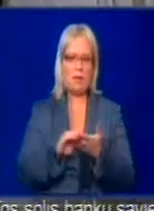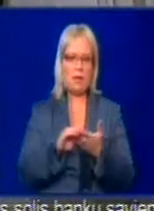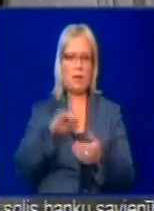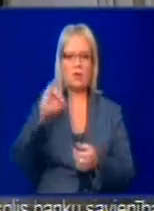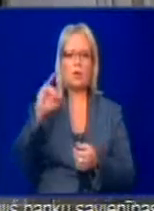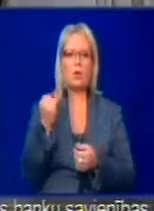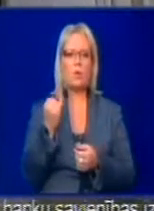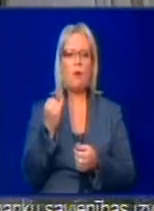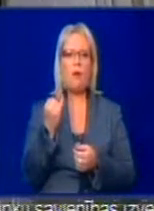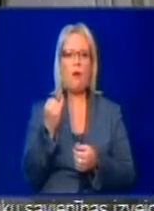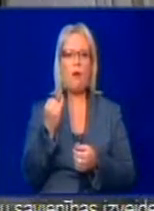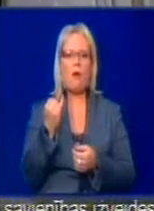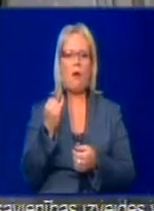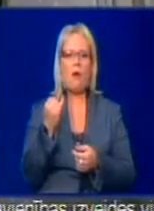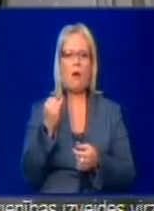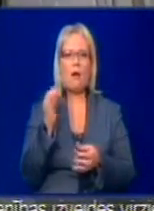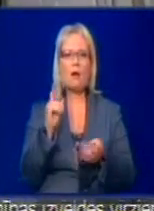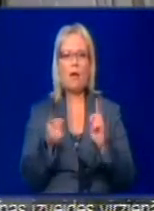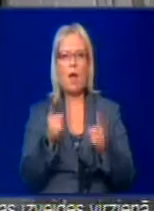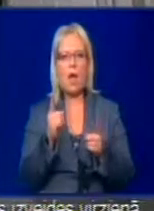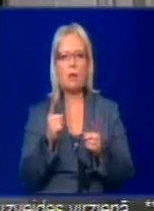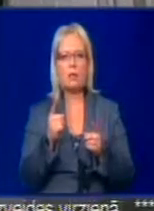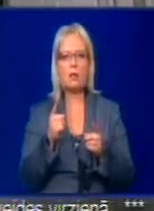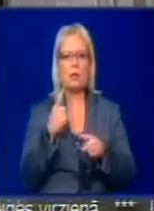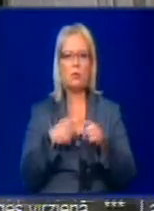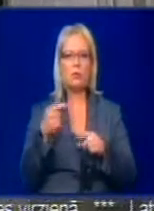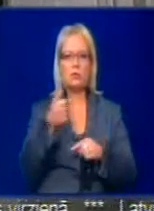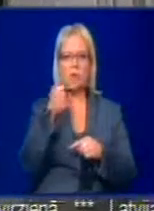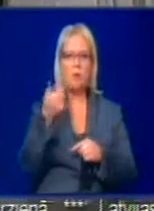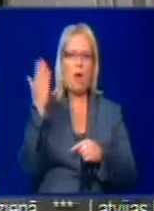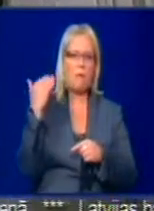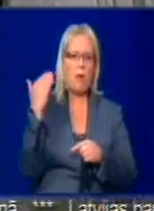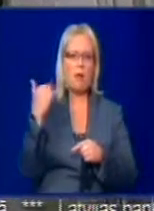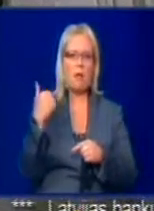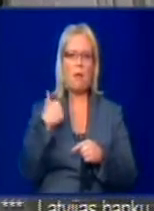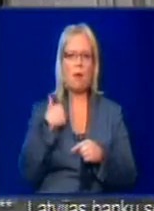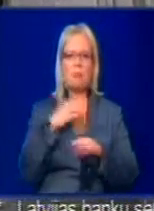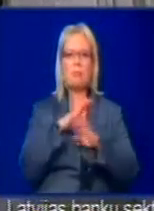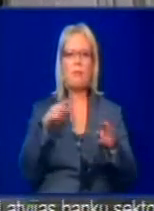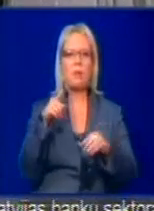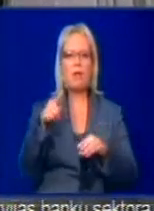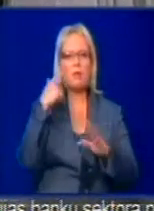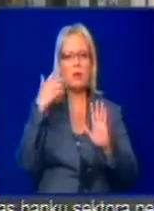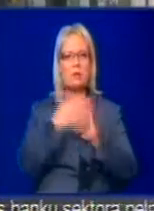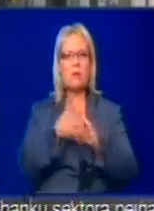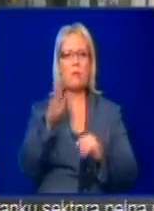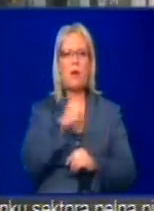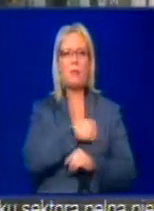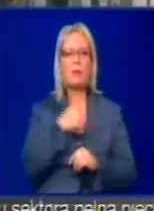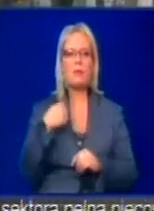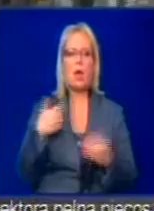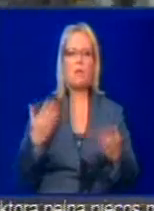jo reāli kaut kur pusgadu atpakaļ man pat nebija tāda saprašanas par militāro dzīvi, kā ir